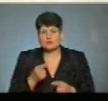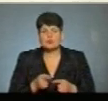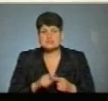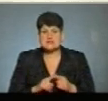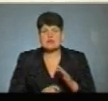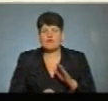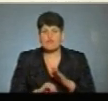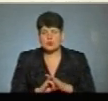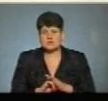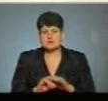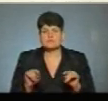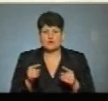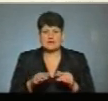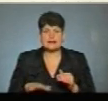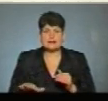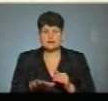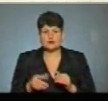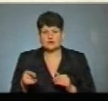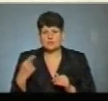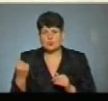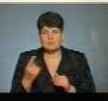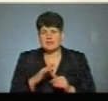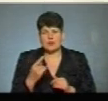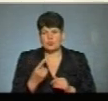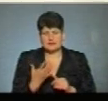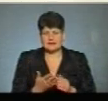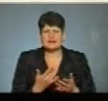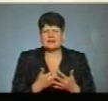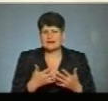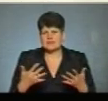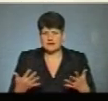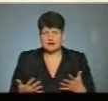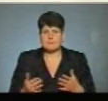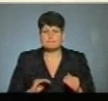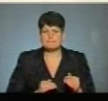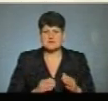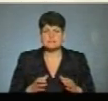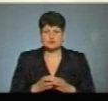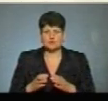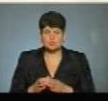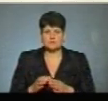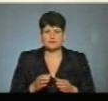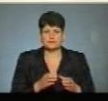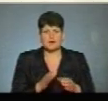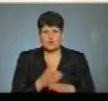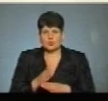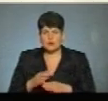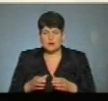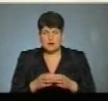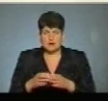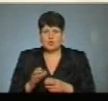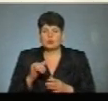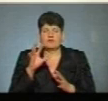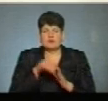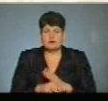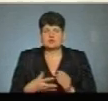Тому цей фонд створений на території Тернопільської області не один, їх є декілька. Бізнес-групи кучкуються між собою, де